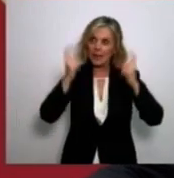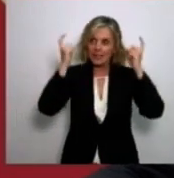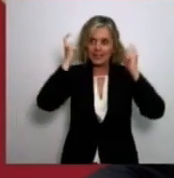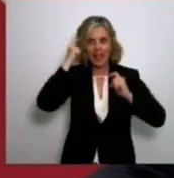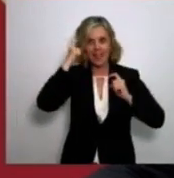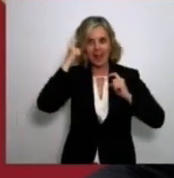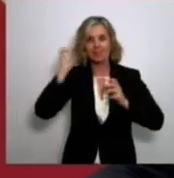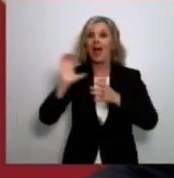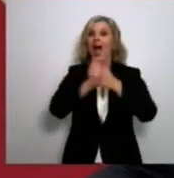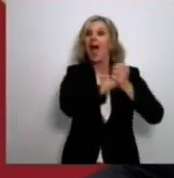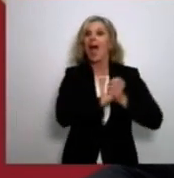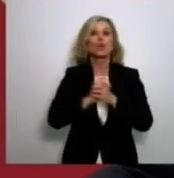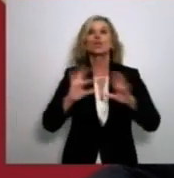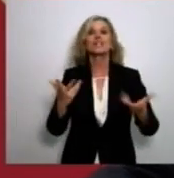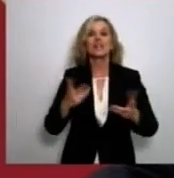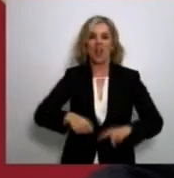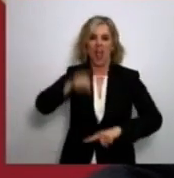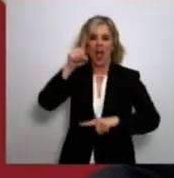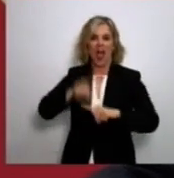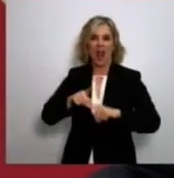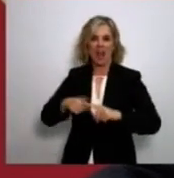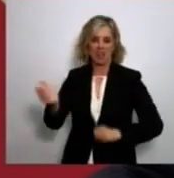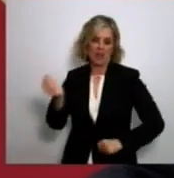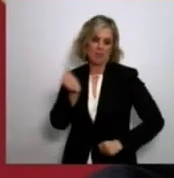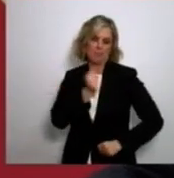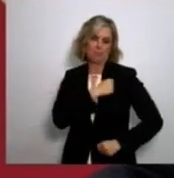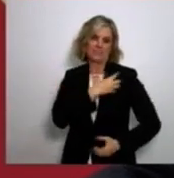πίστη και το αίμα μας.